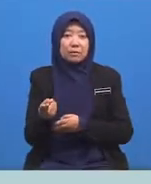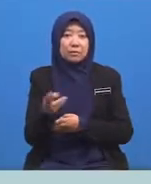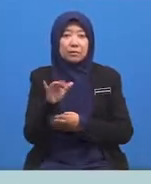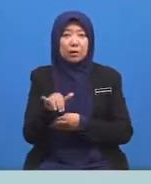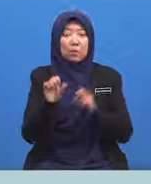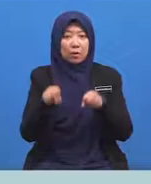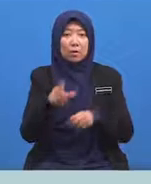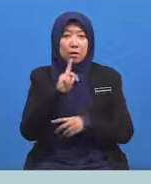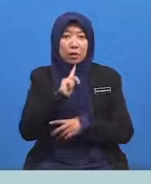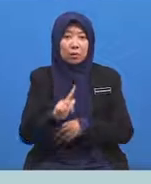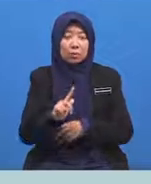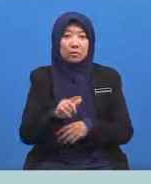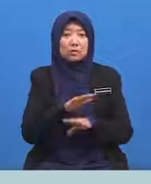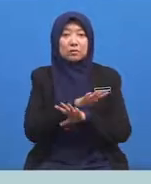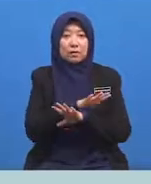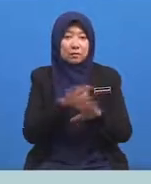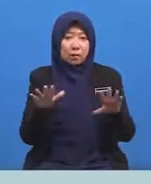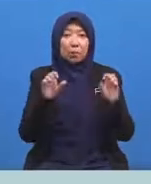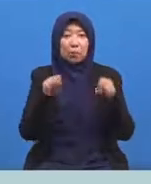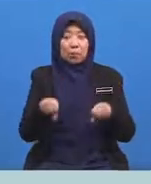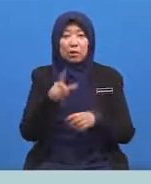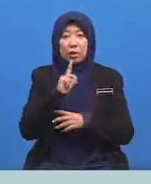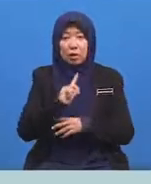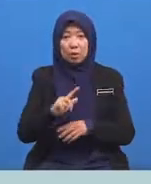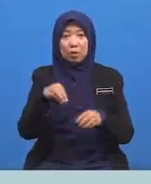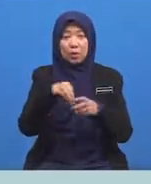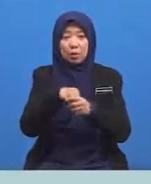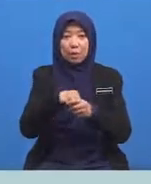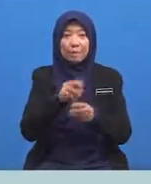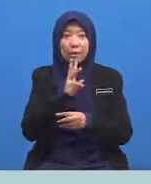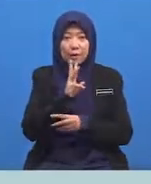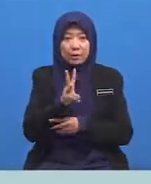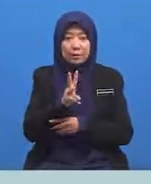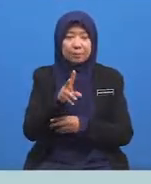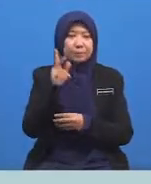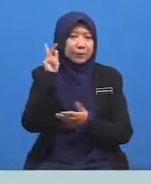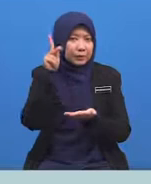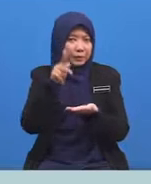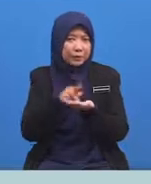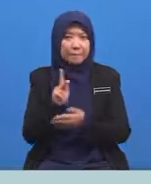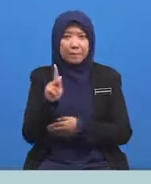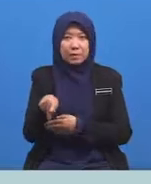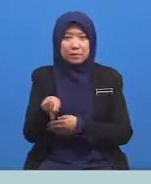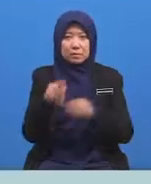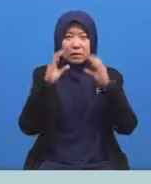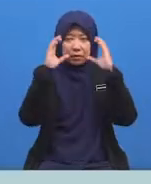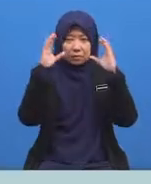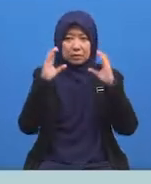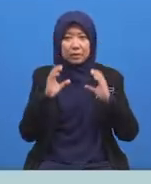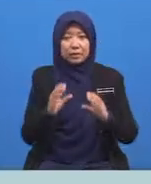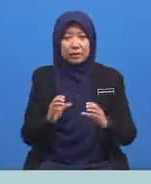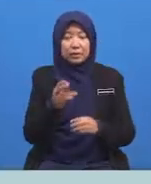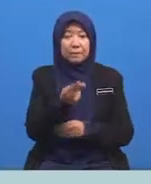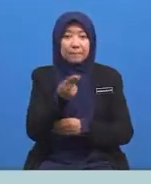larut dan tidak boleh larut di dalam air, mengenal pasti cara sesuatu bahan